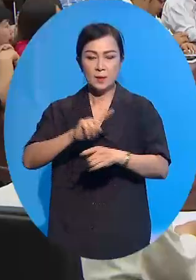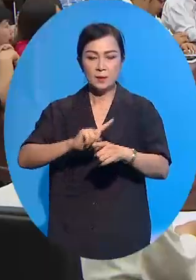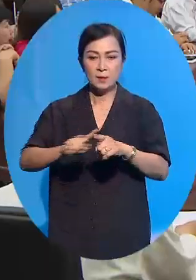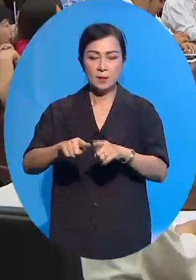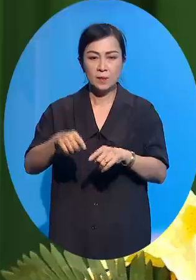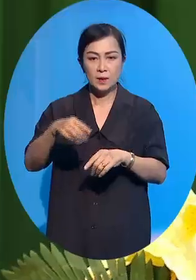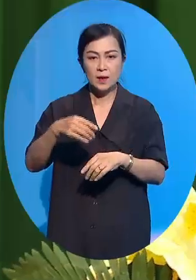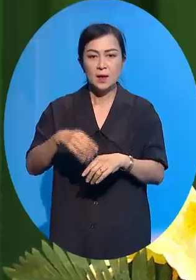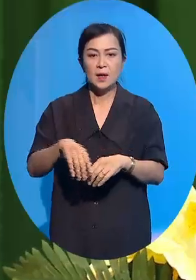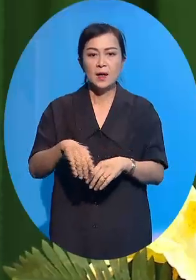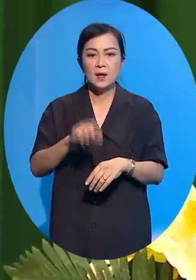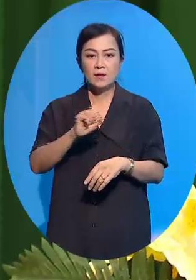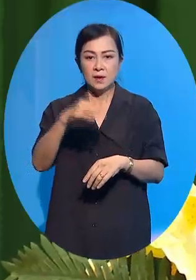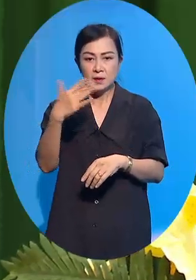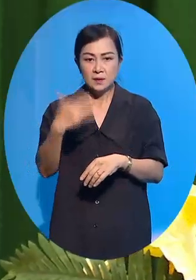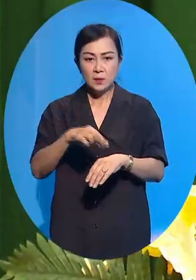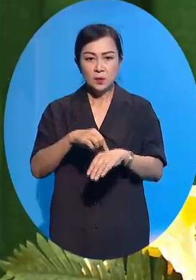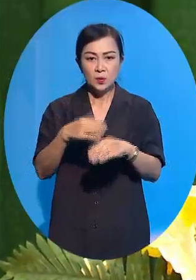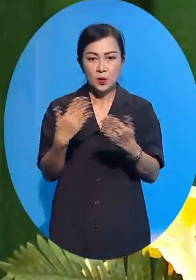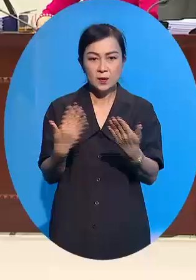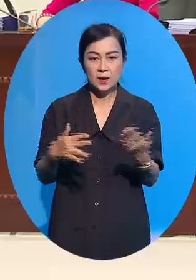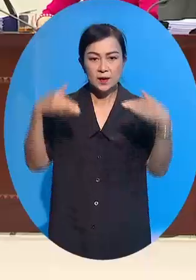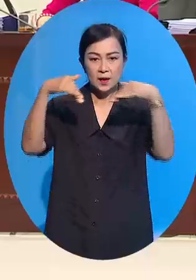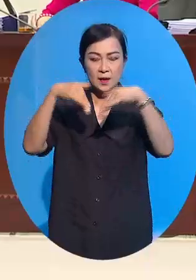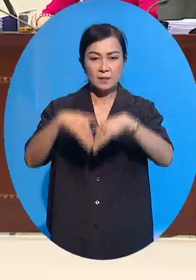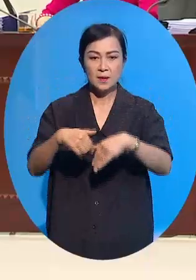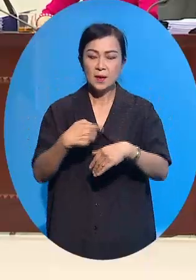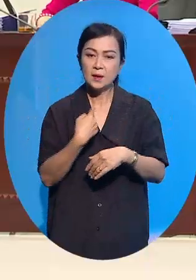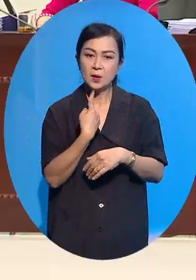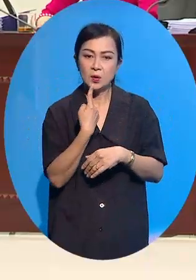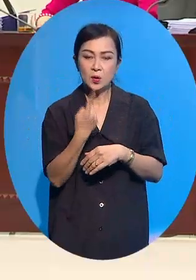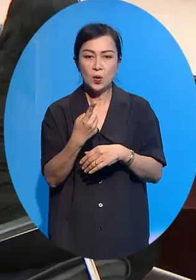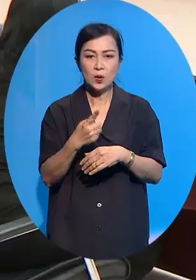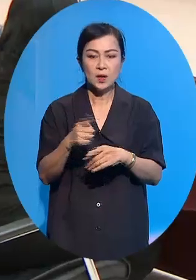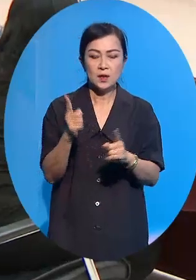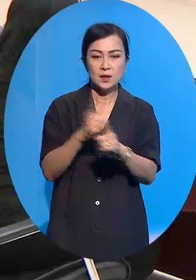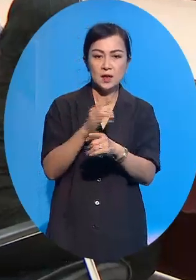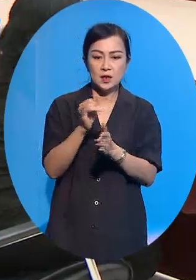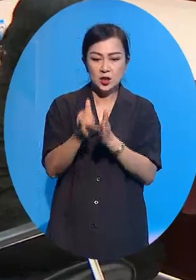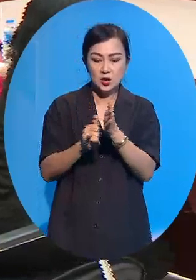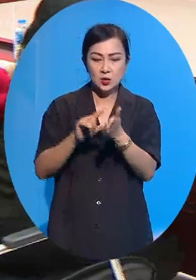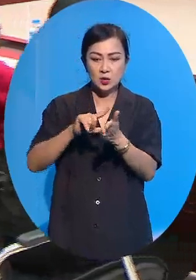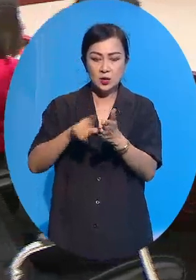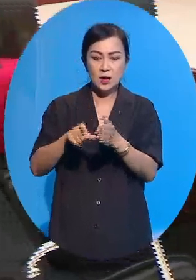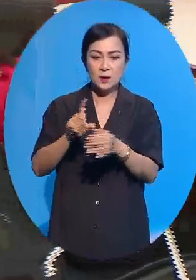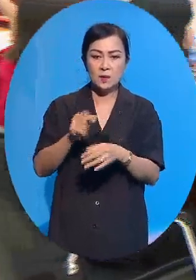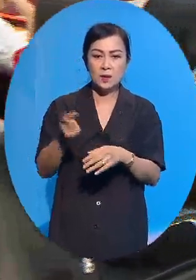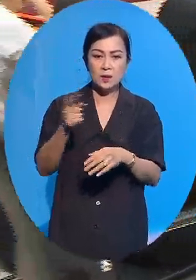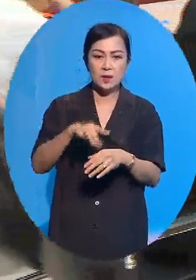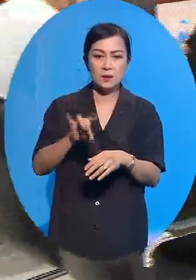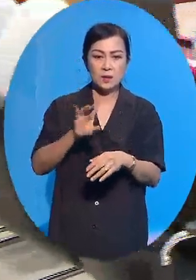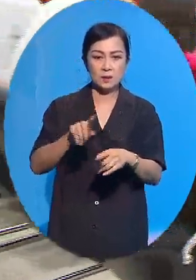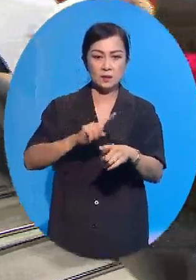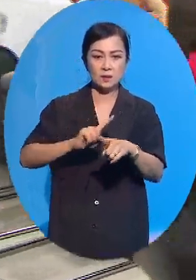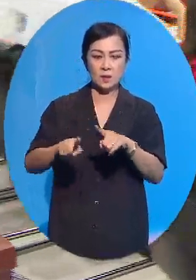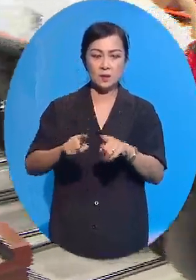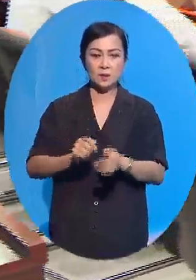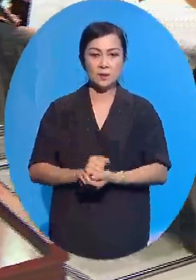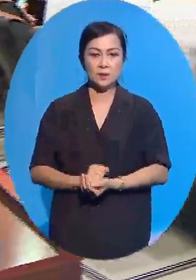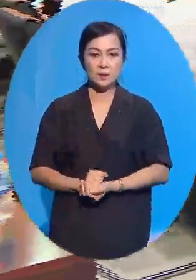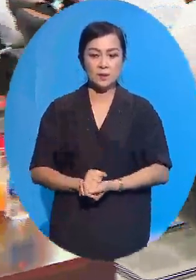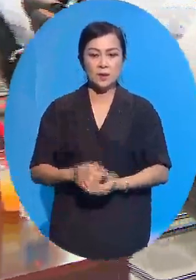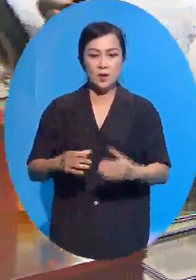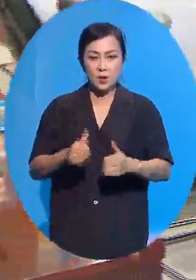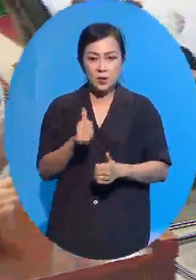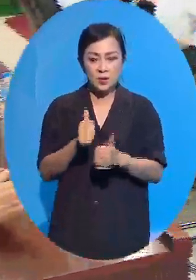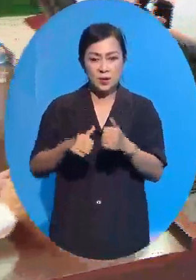Sau khi trải qua phần thi viết, tuần này các thí sinh tham gia phần thi thuyết trình và xử lý tình huống, thời gian từ 10 cho đến 15 phút. Hội